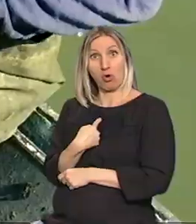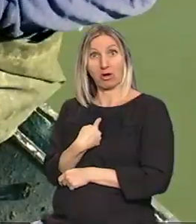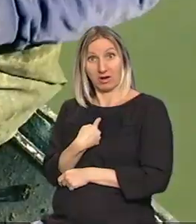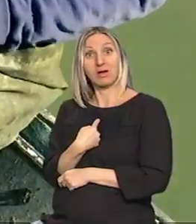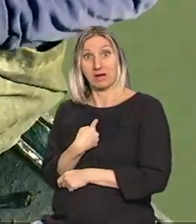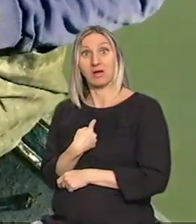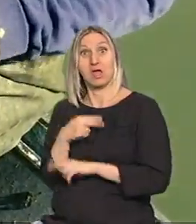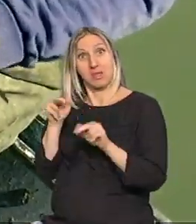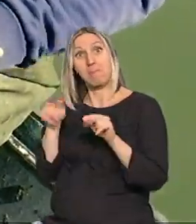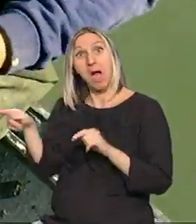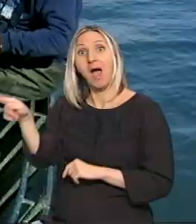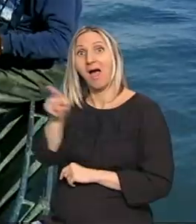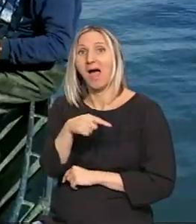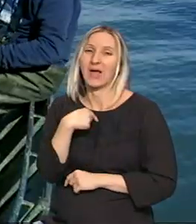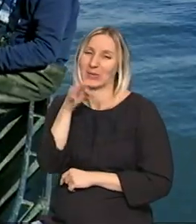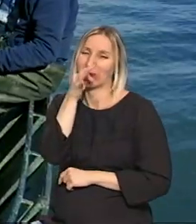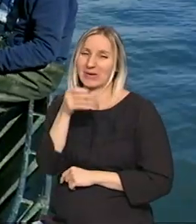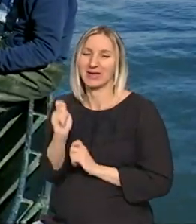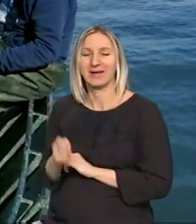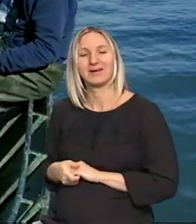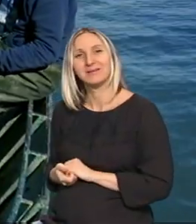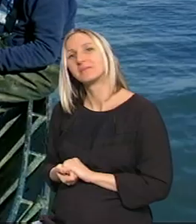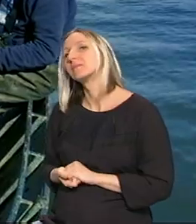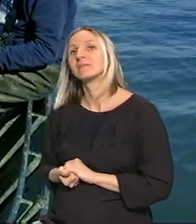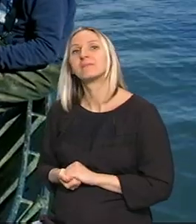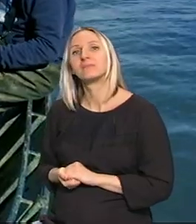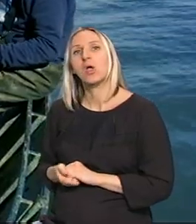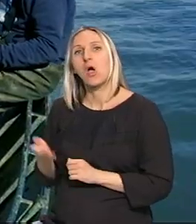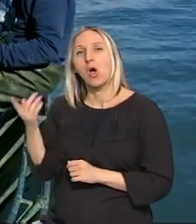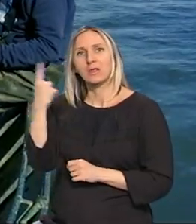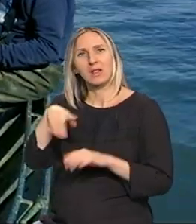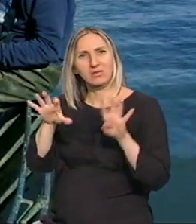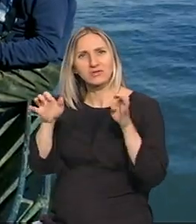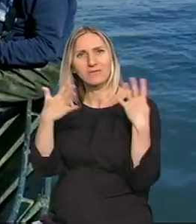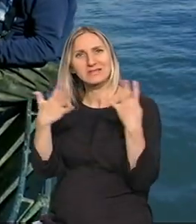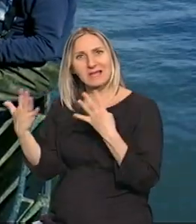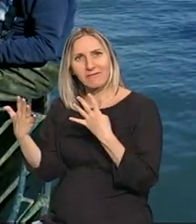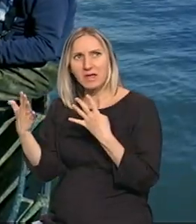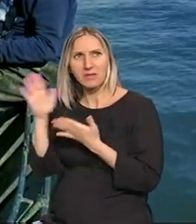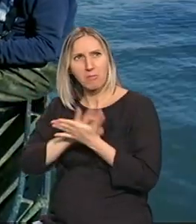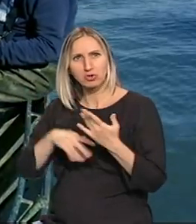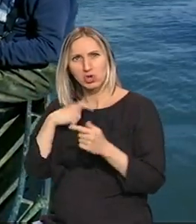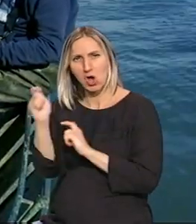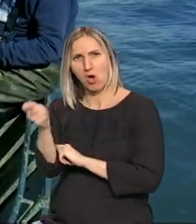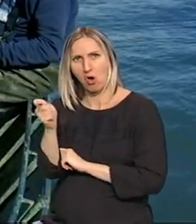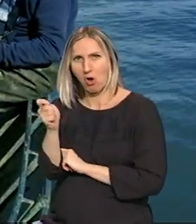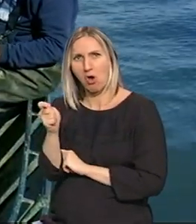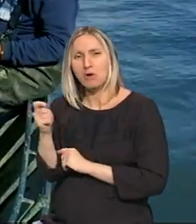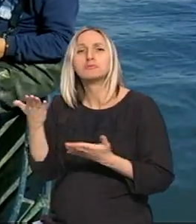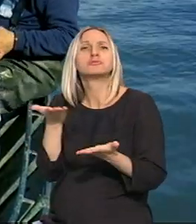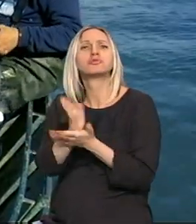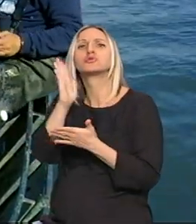ima. Ja sam tu od 99. 2000. Sasvim slučajno upoznao